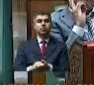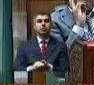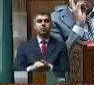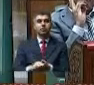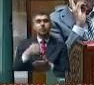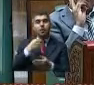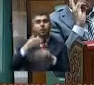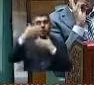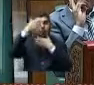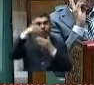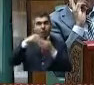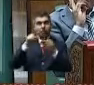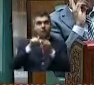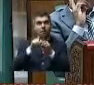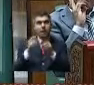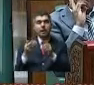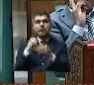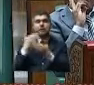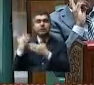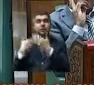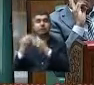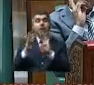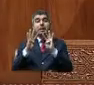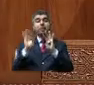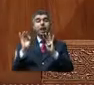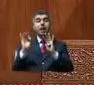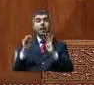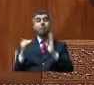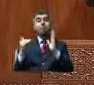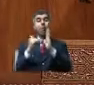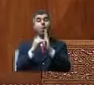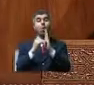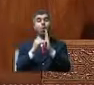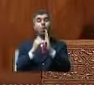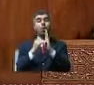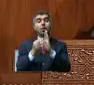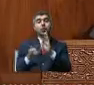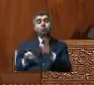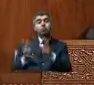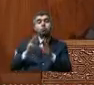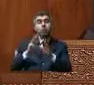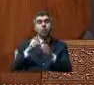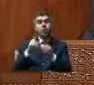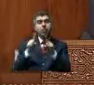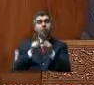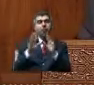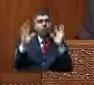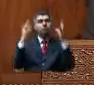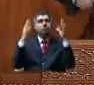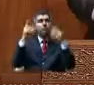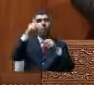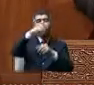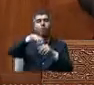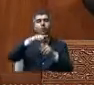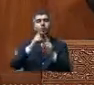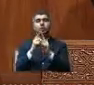المواطن باش يتعالج من 80 مليون غيخلص 3000 درهم. غير هذه كان خاص الى جا عندكم لهنا توقفوا تصفقوا عليه طويلا.